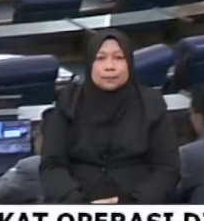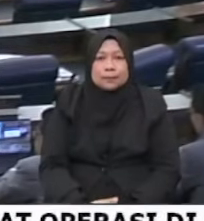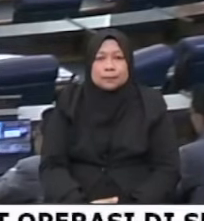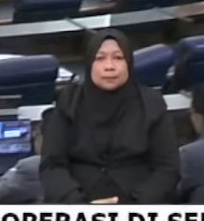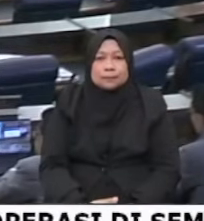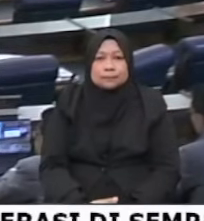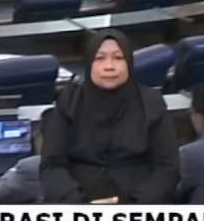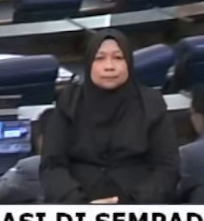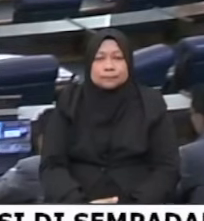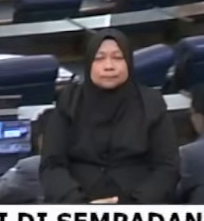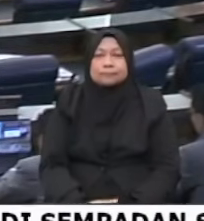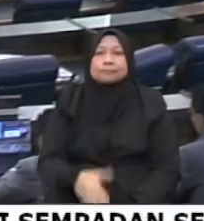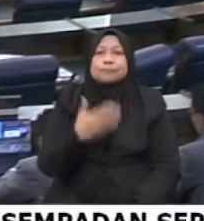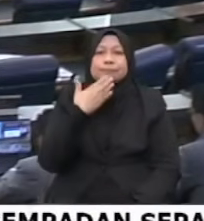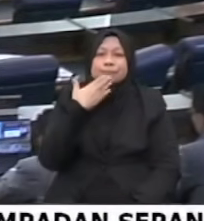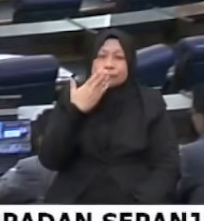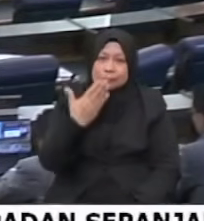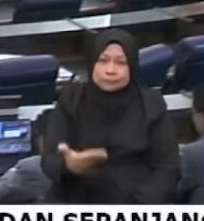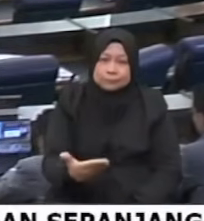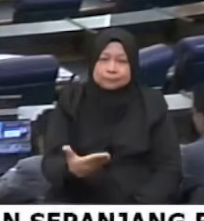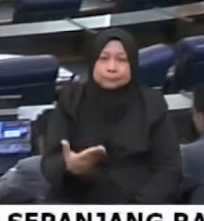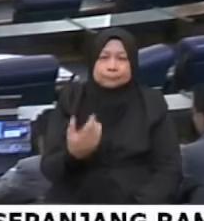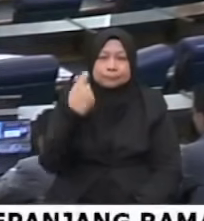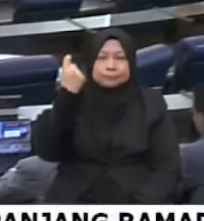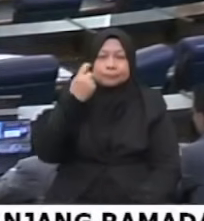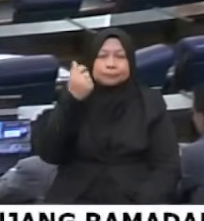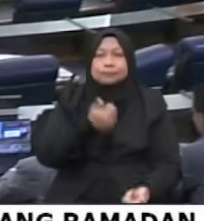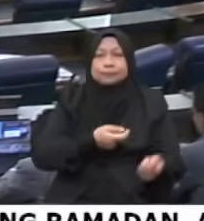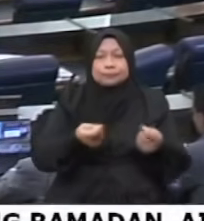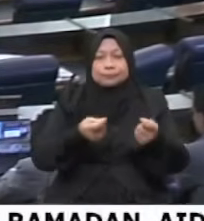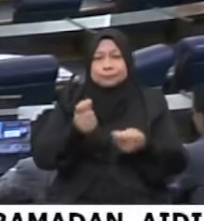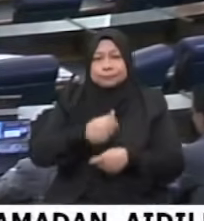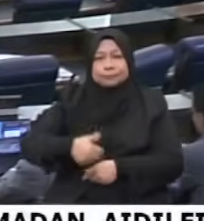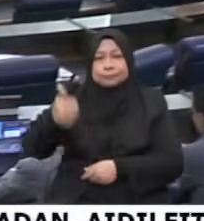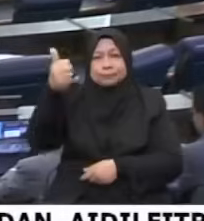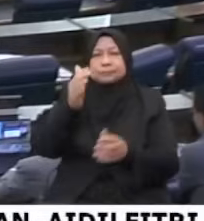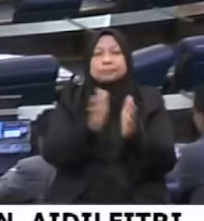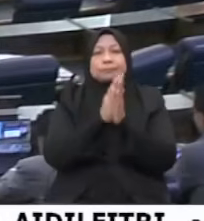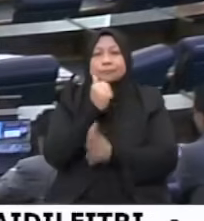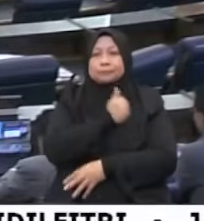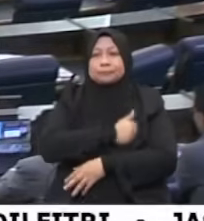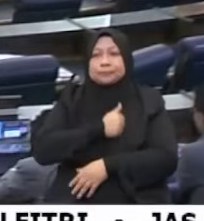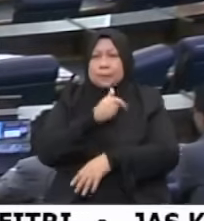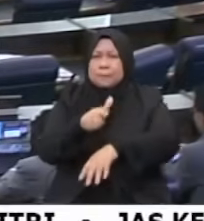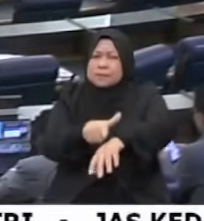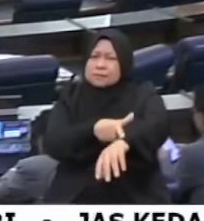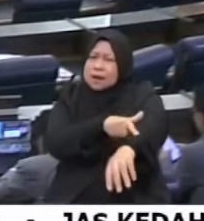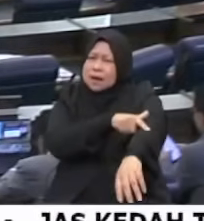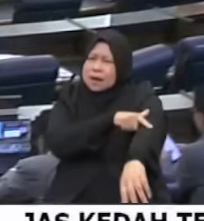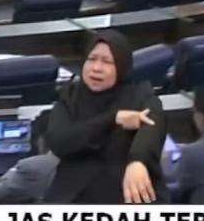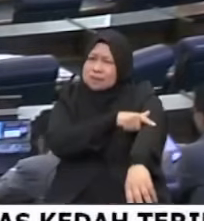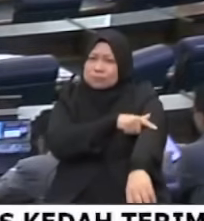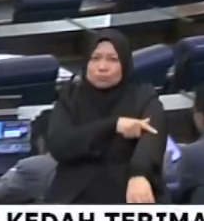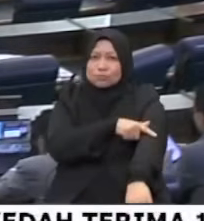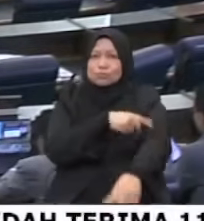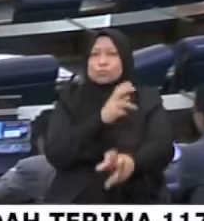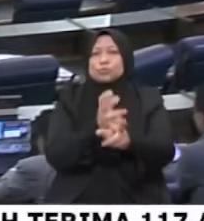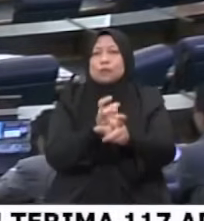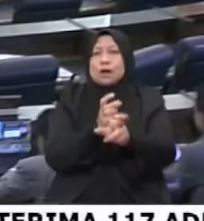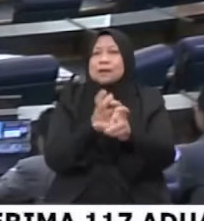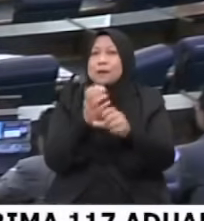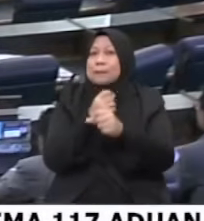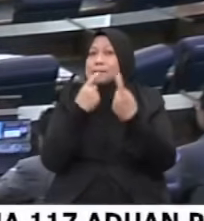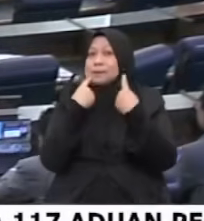sila Terima kasih Tan Sri speaker mohon maaf kalau soalan panjang sikit sebab bukan senang dapat Perdana